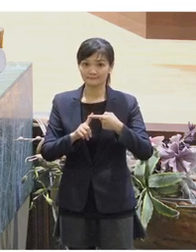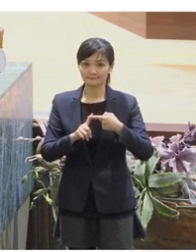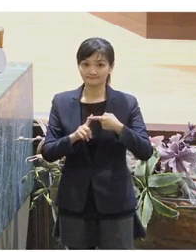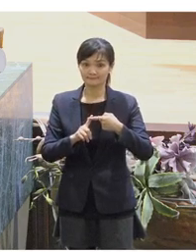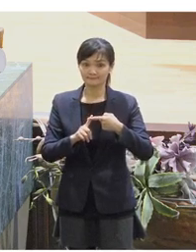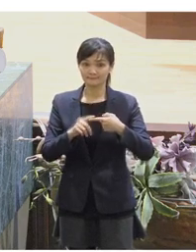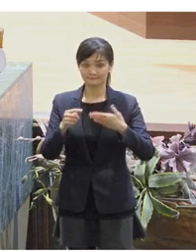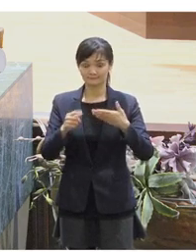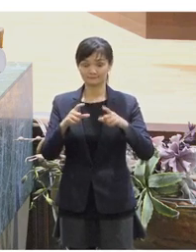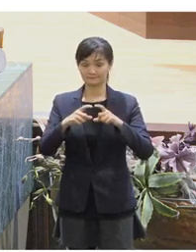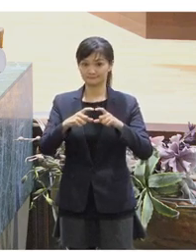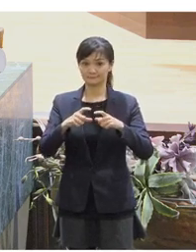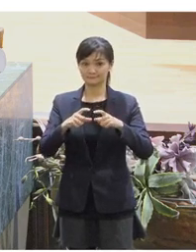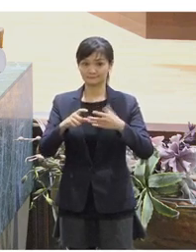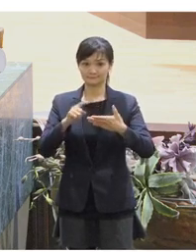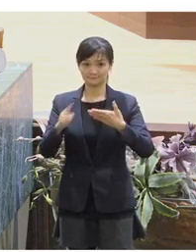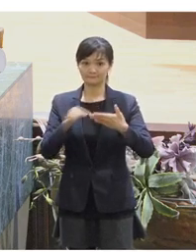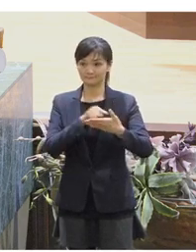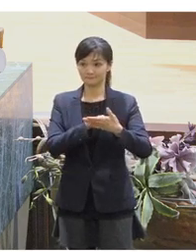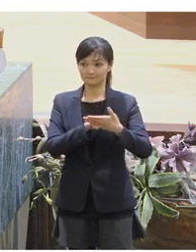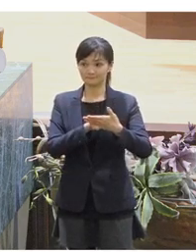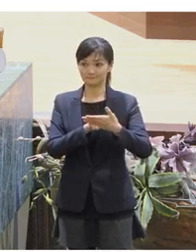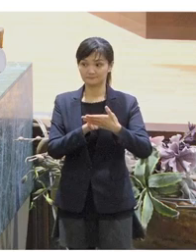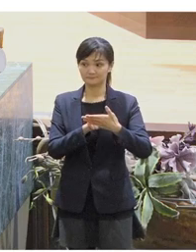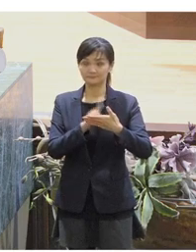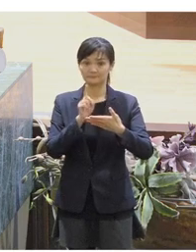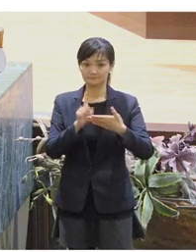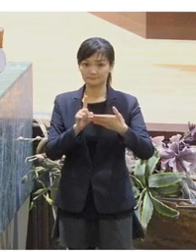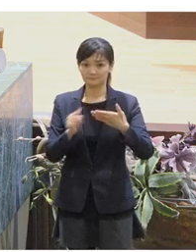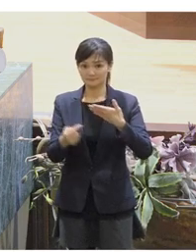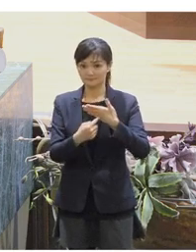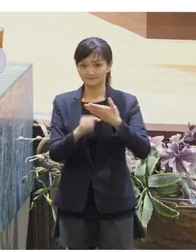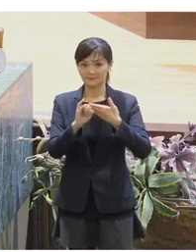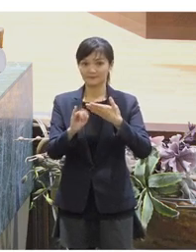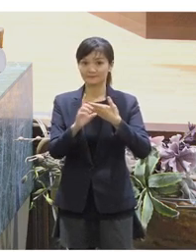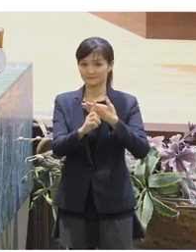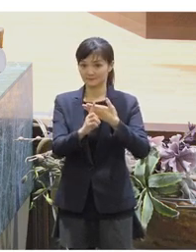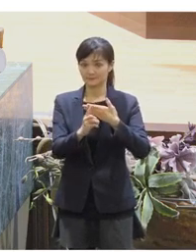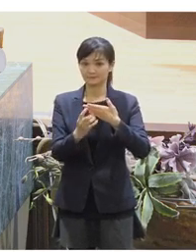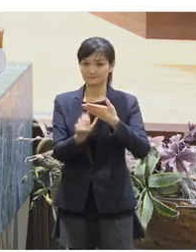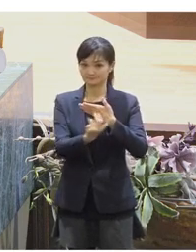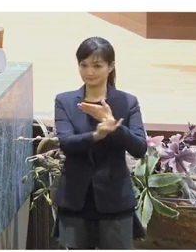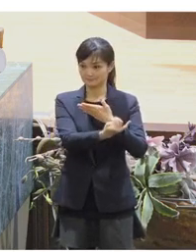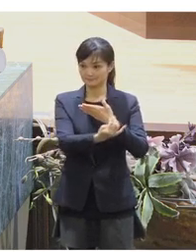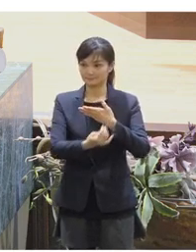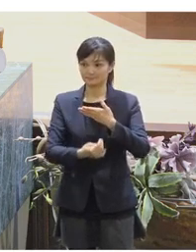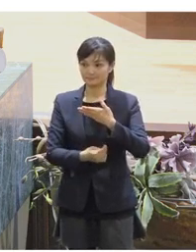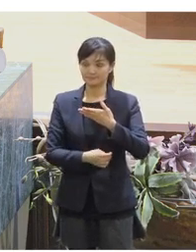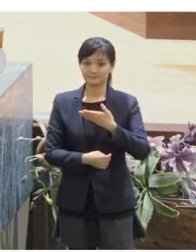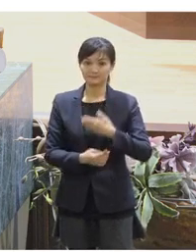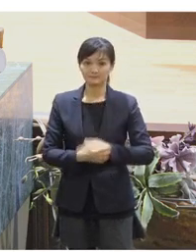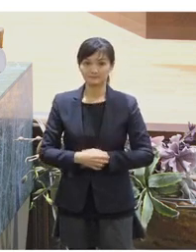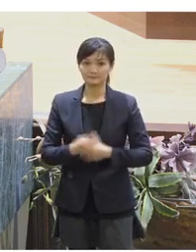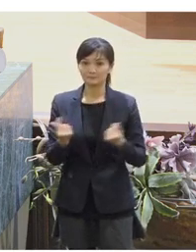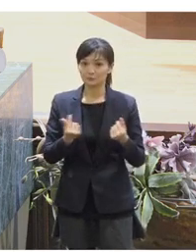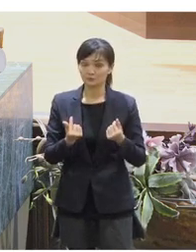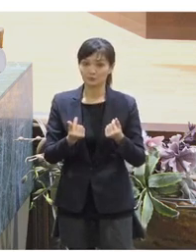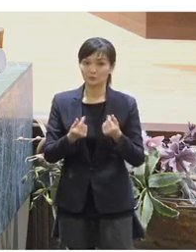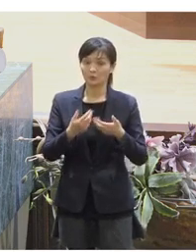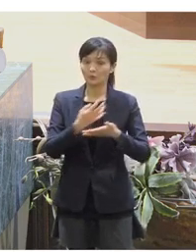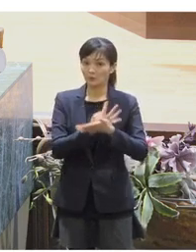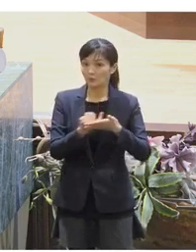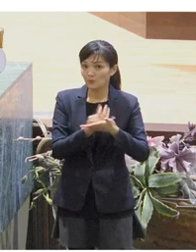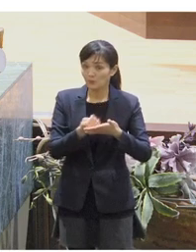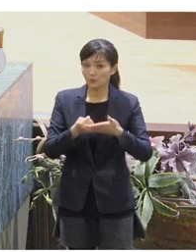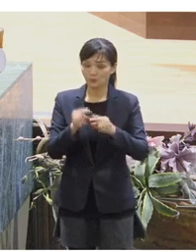是背面是一，然后正面是 ID 就是我们把就是机器读取码把序号